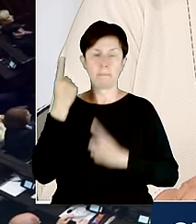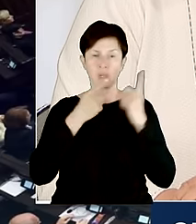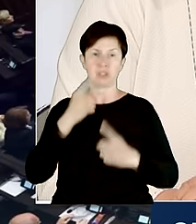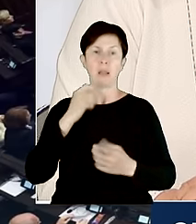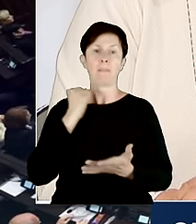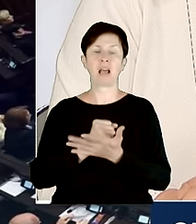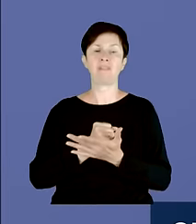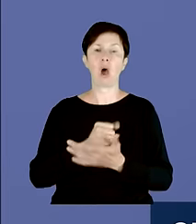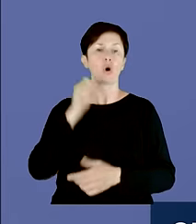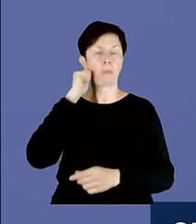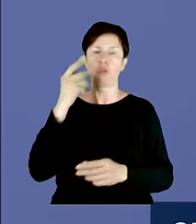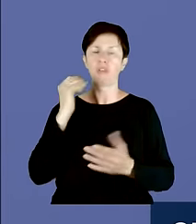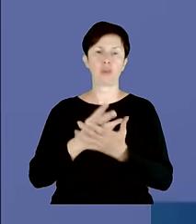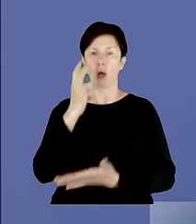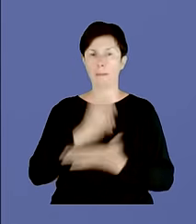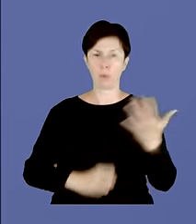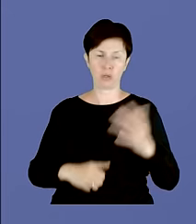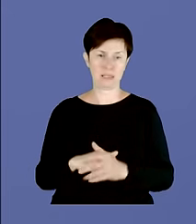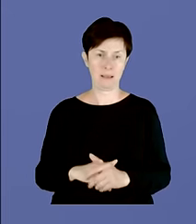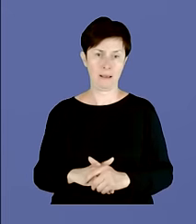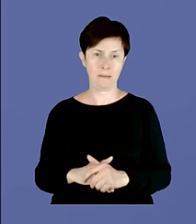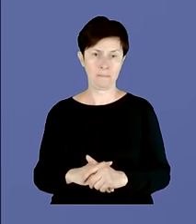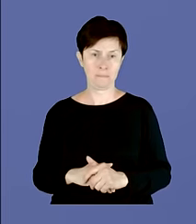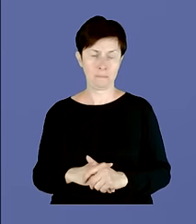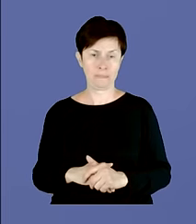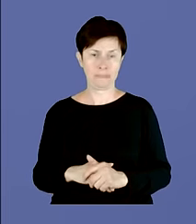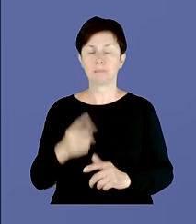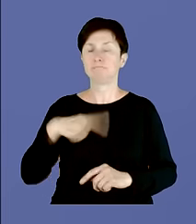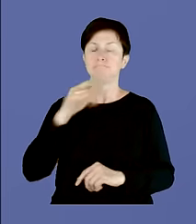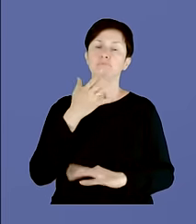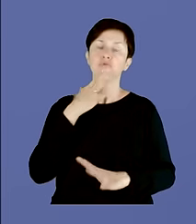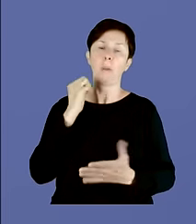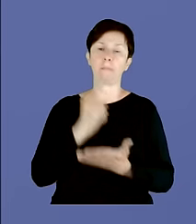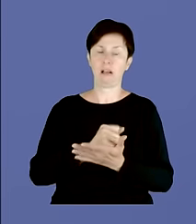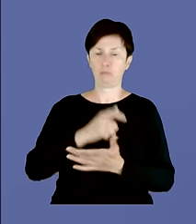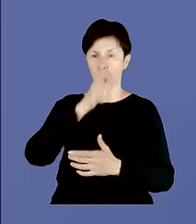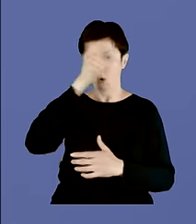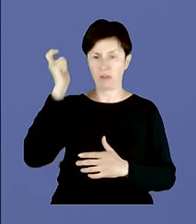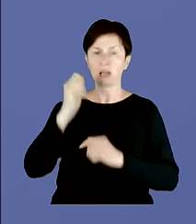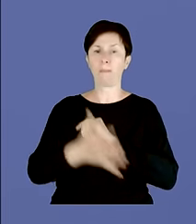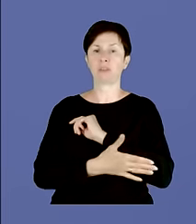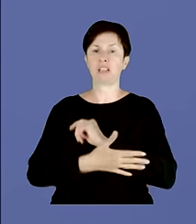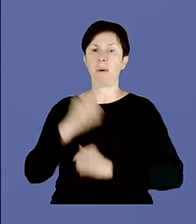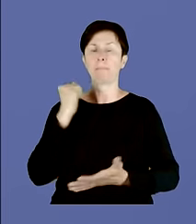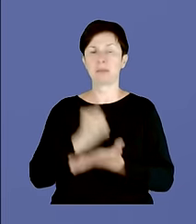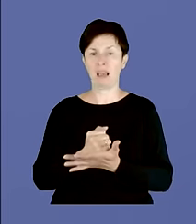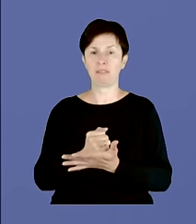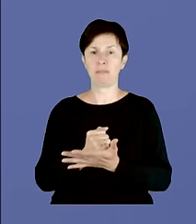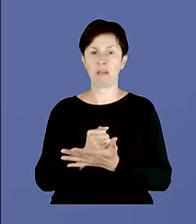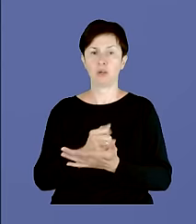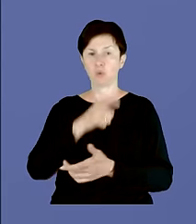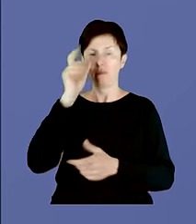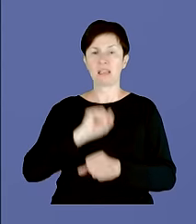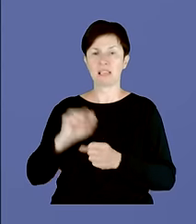tylko aborcja. Zresztą mówiąc o prawach człowieka, podstawowym prawem, fundamentalnym prawem człowieka jest prawo do